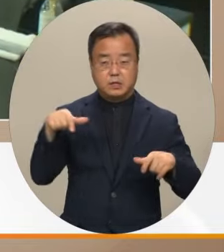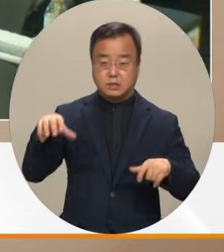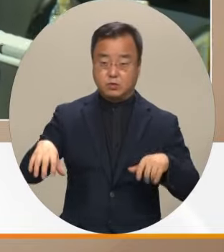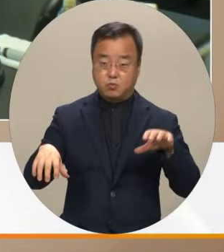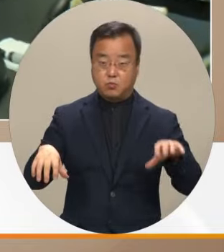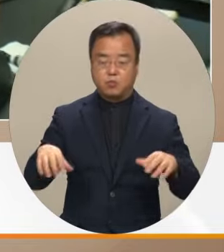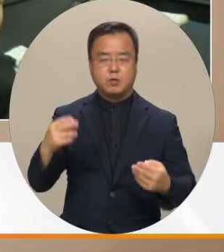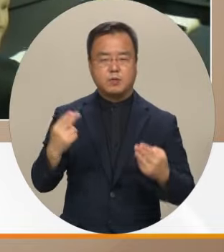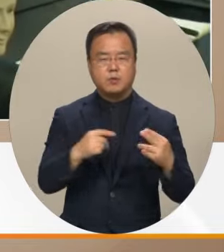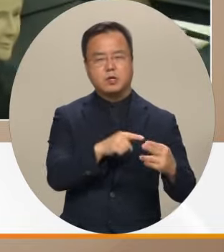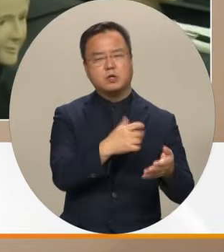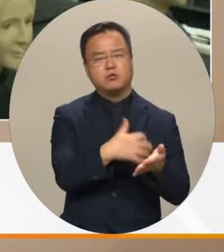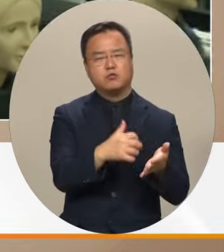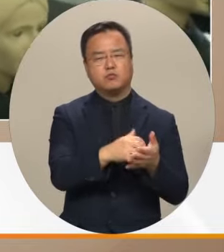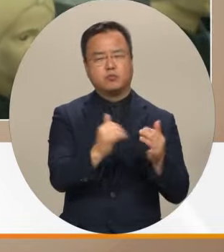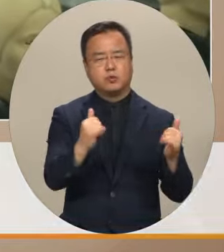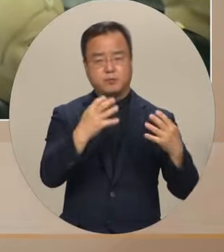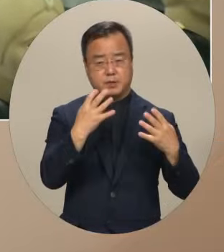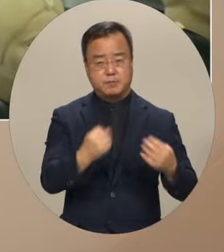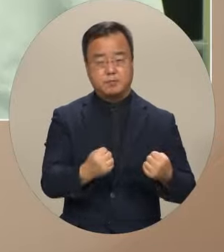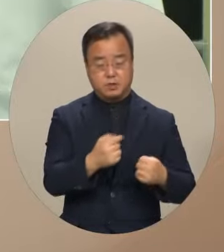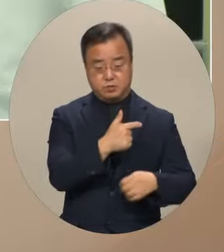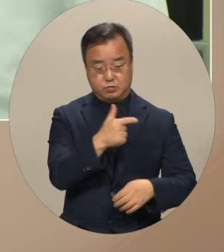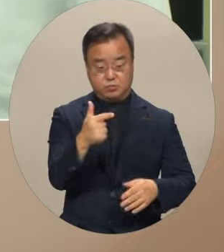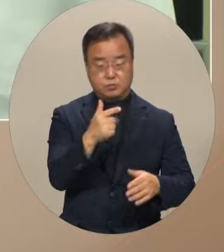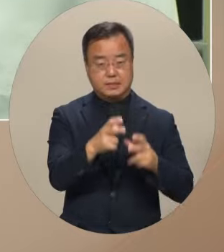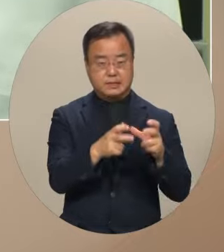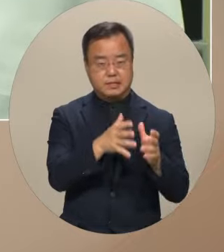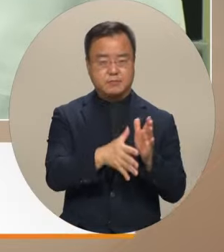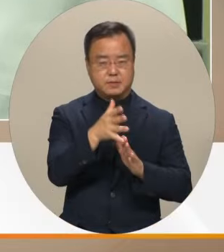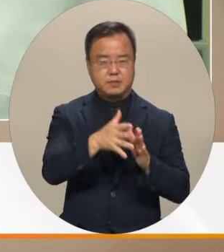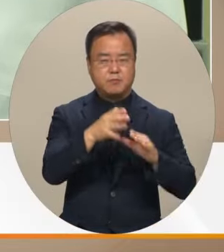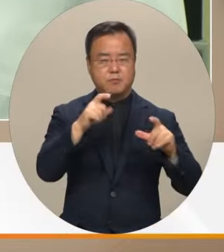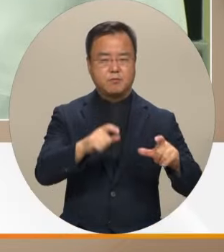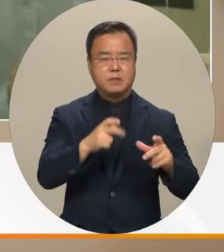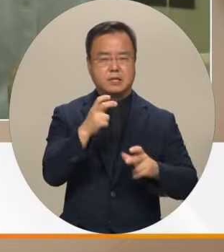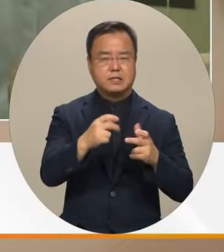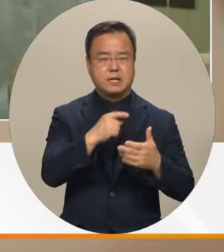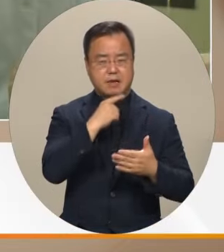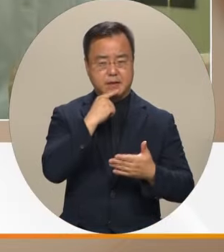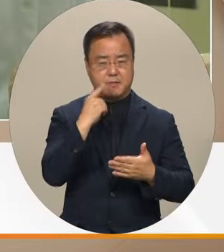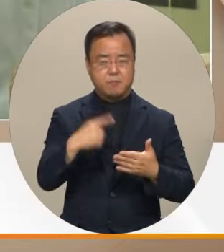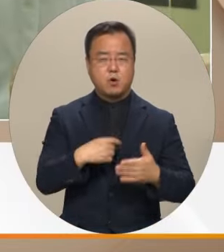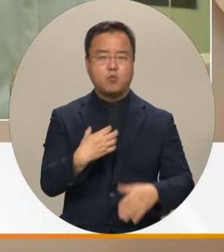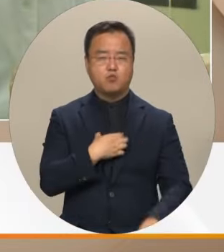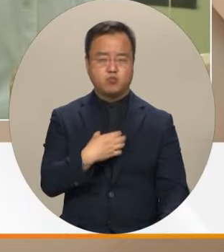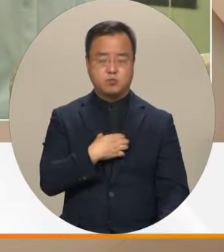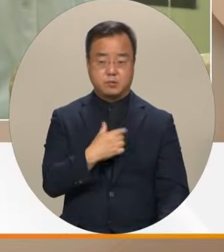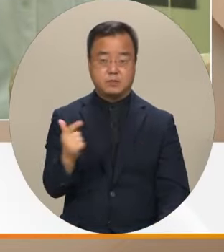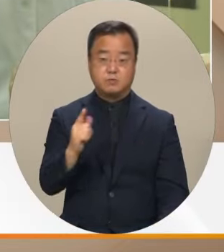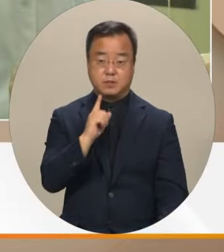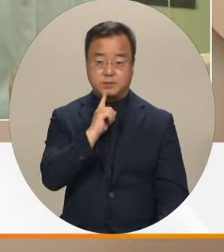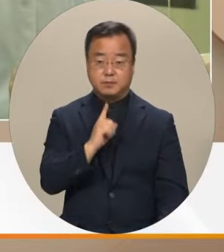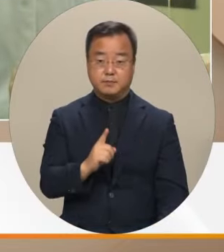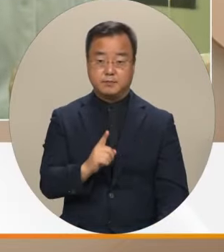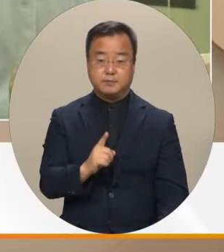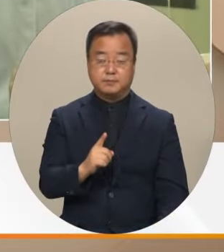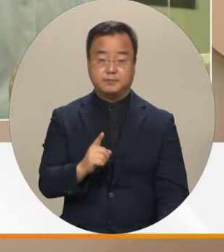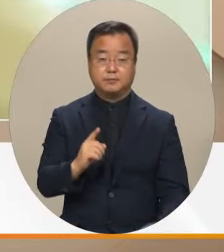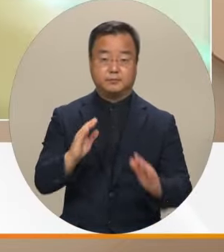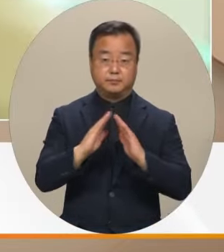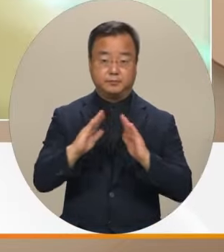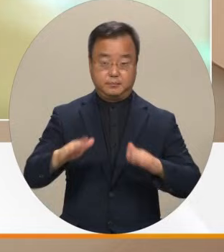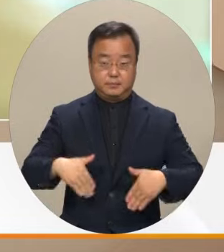인구가 많고 대규모 산업 단지가 있기 때문에 산재 위험이 크다는 점을 의대가 필요한 이유로 꼽고 있습니다 또